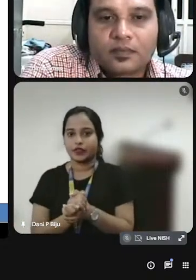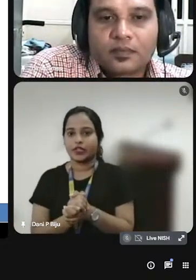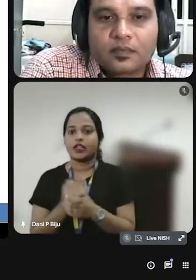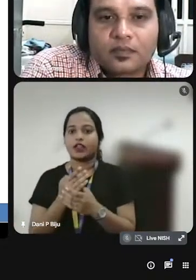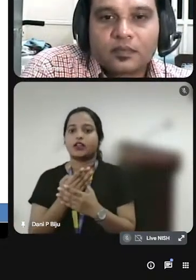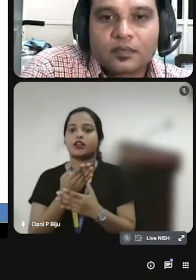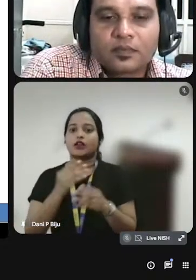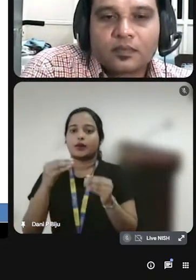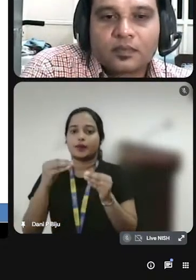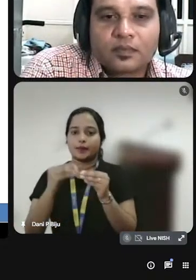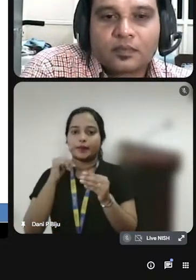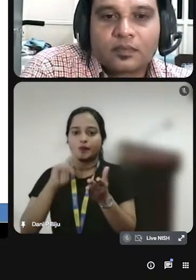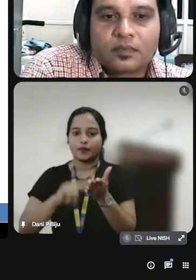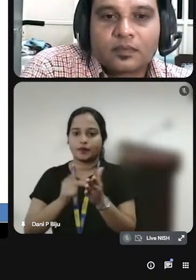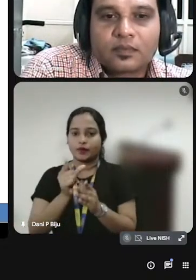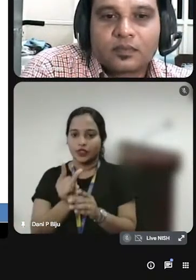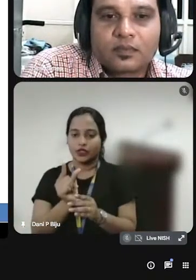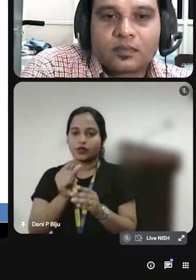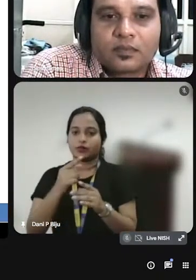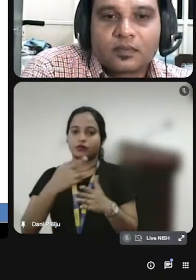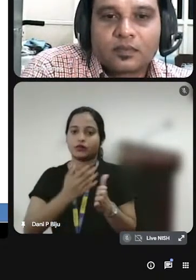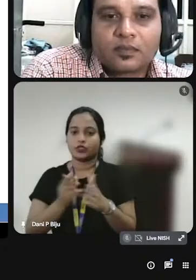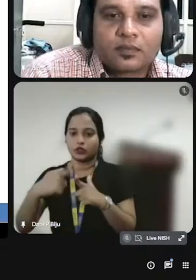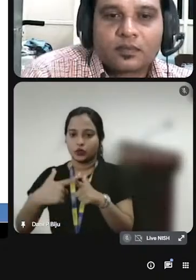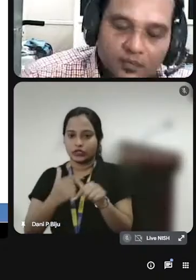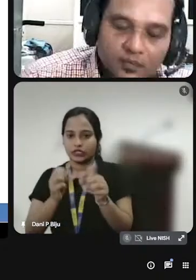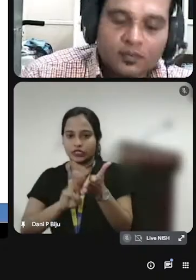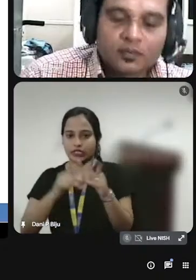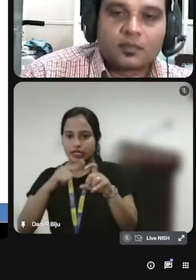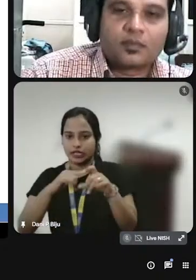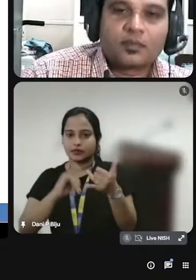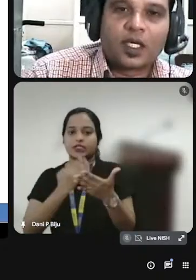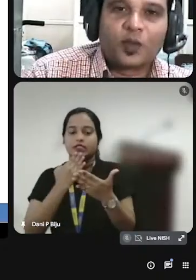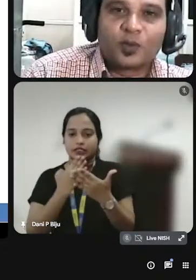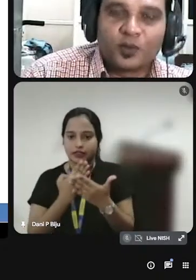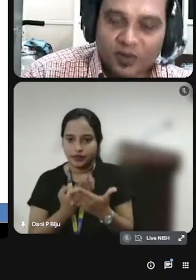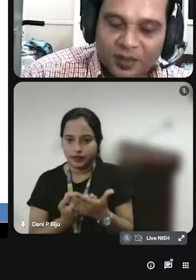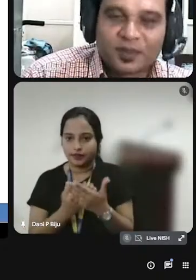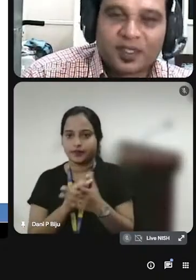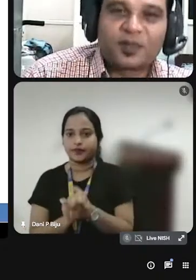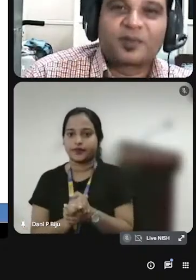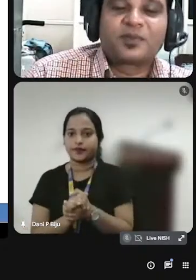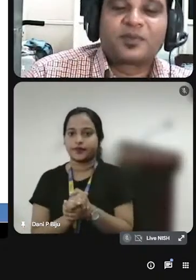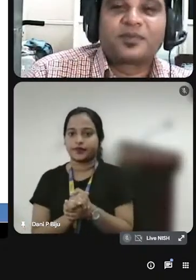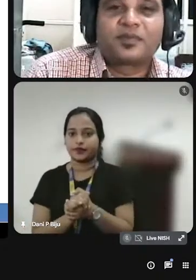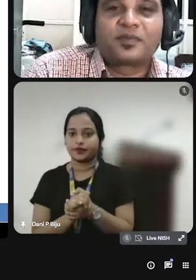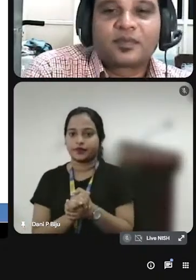സാറിനോടുമുള്ള ബിനു ജിം സാറിനോടുമുള്ള നന്ദി നിഡാസ് പ്രോജക്റ്റിന്റെ പേരിൽ അറിയിച്ചുകൊള്ളുന്നു.